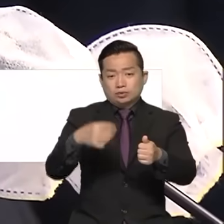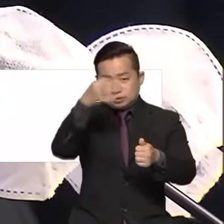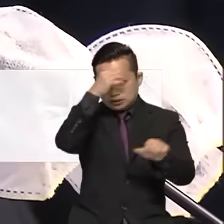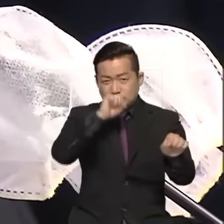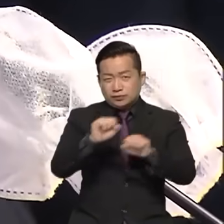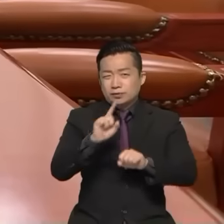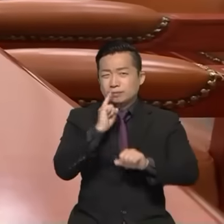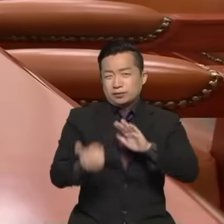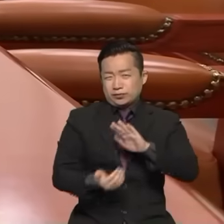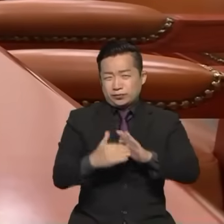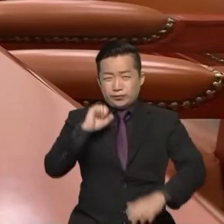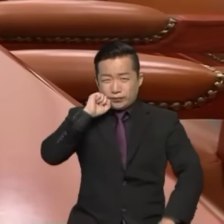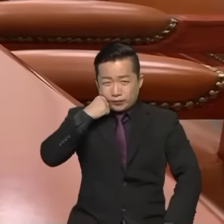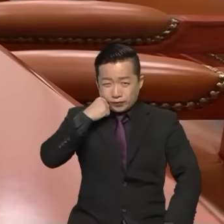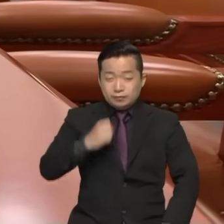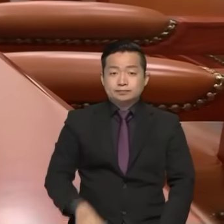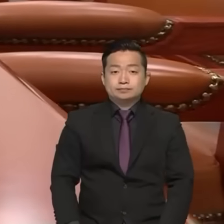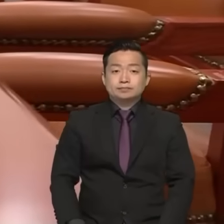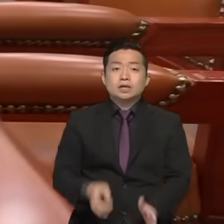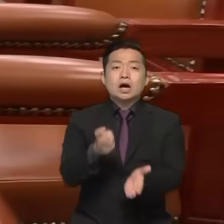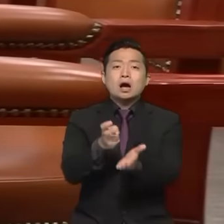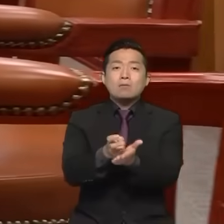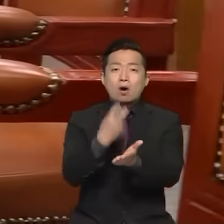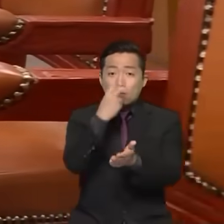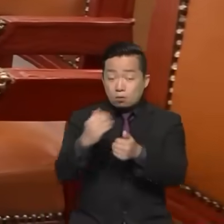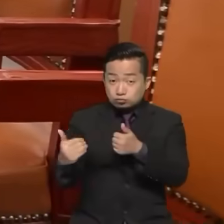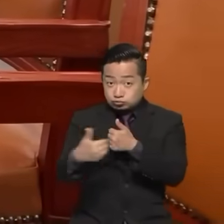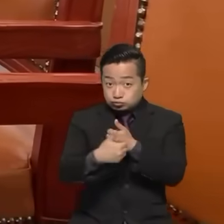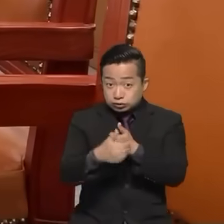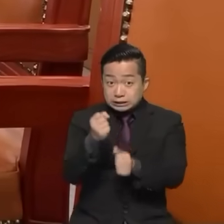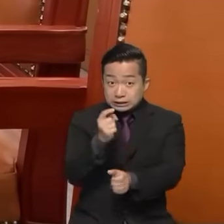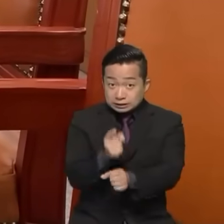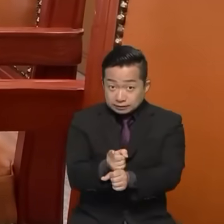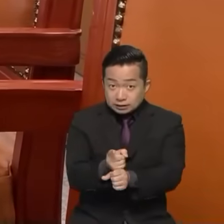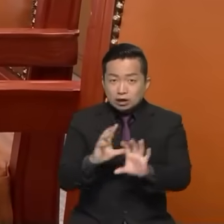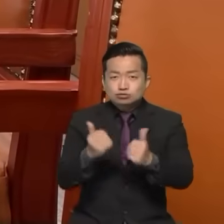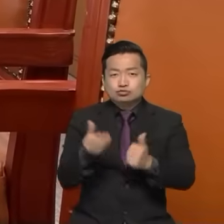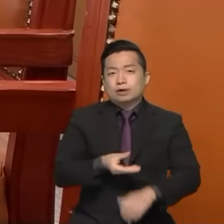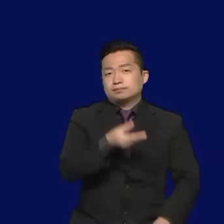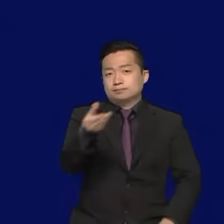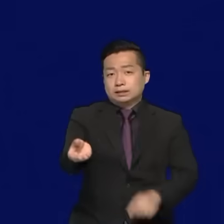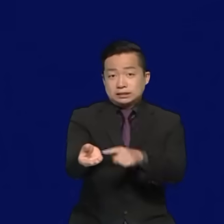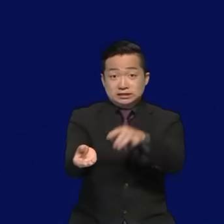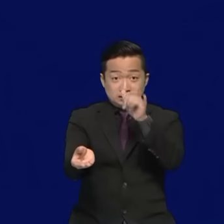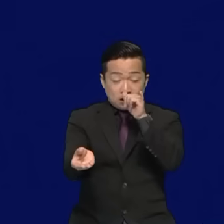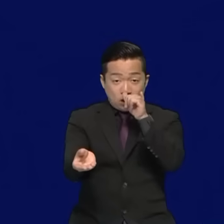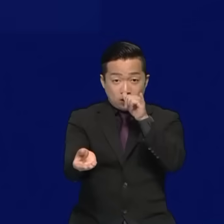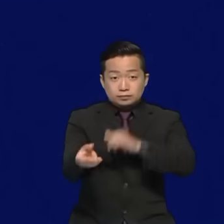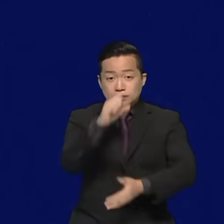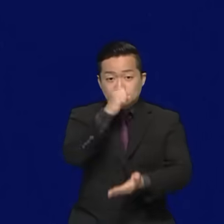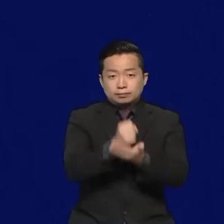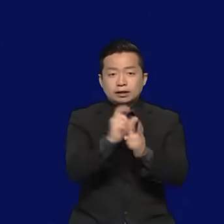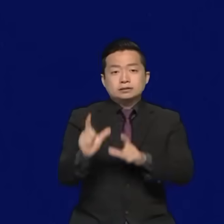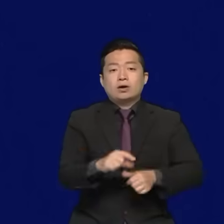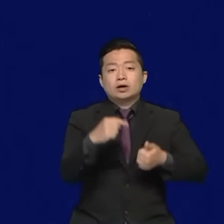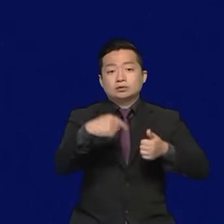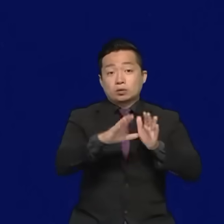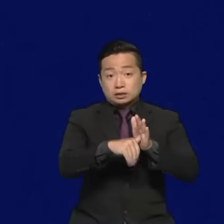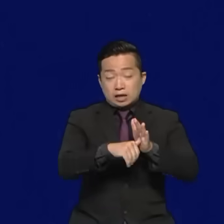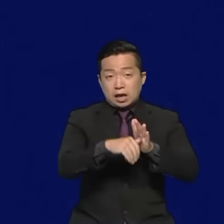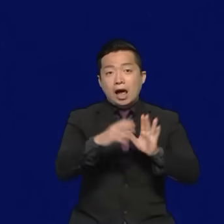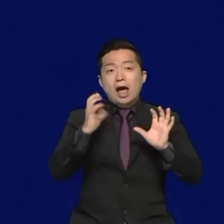어렵습니다 사실 법적 보호 장치는 이미 국회에 올라와 있습니다 정당한 생활지도에